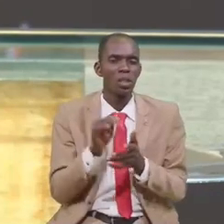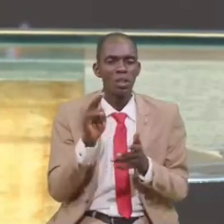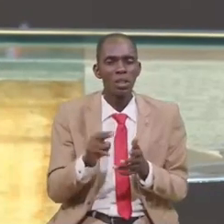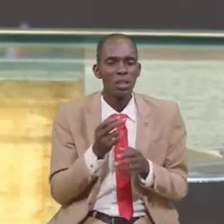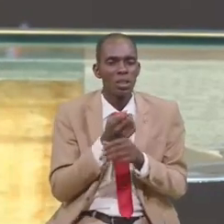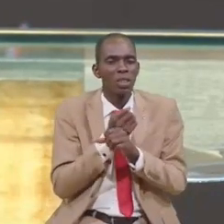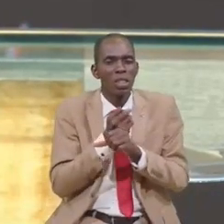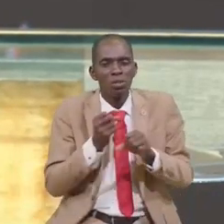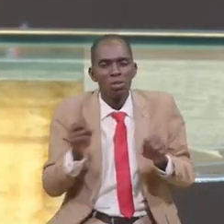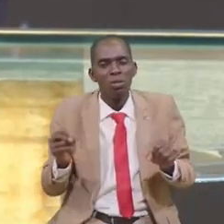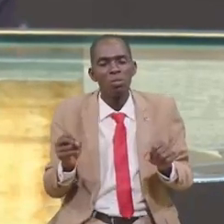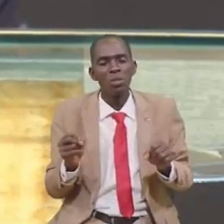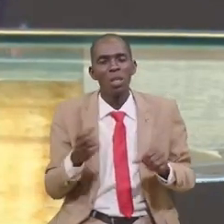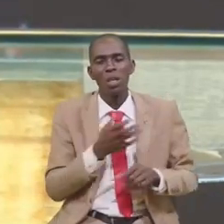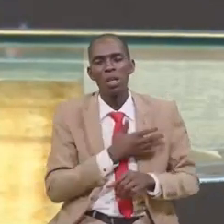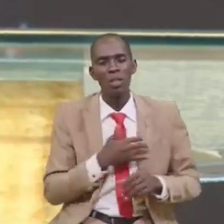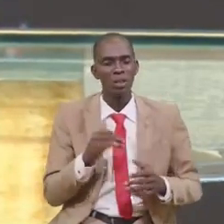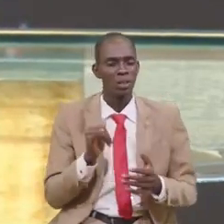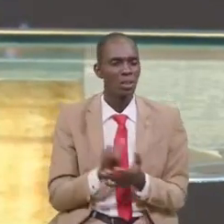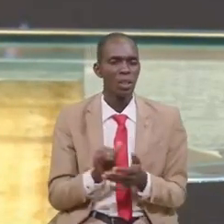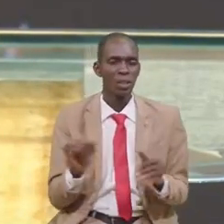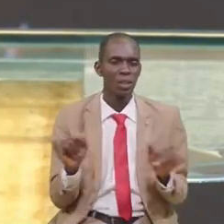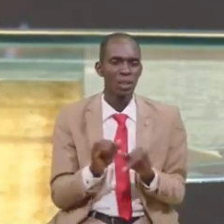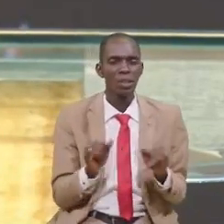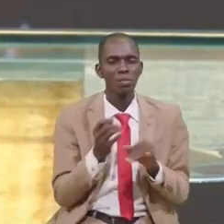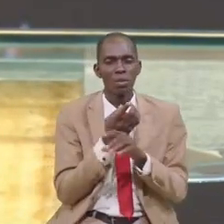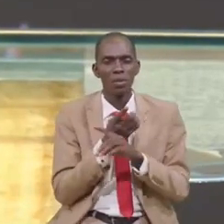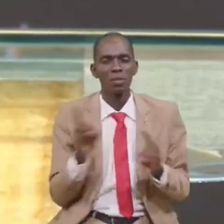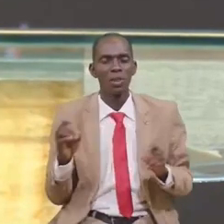de la même guérison et de la même délivrance.